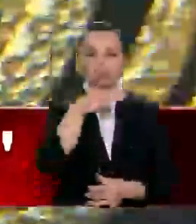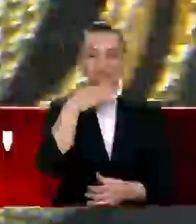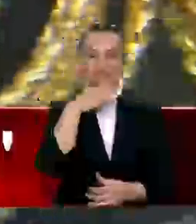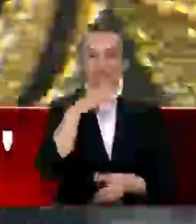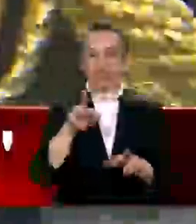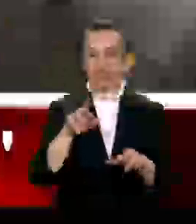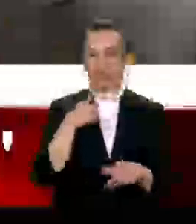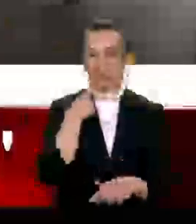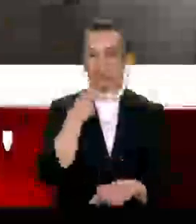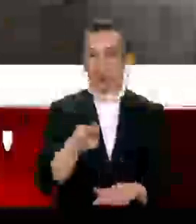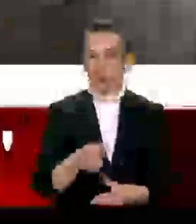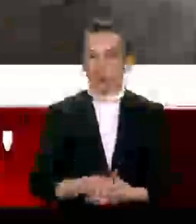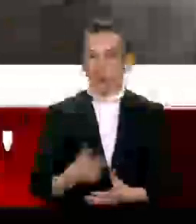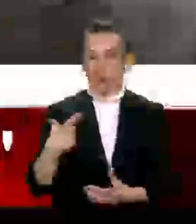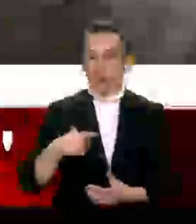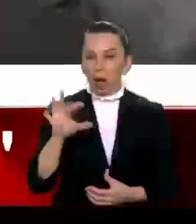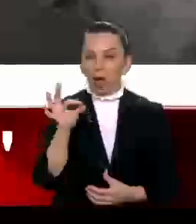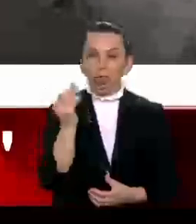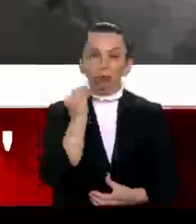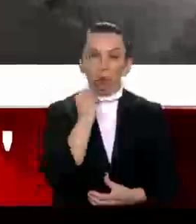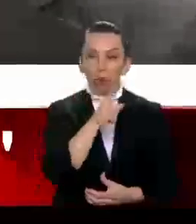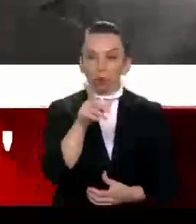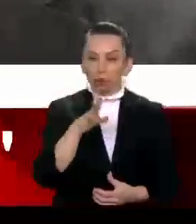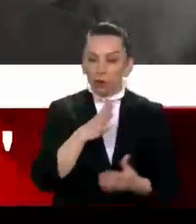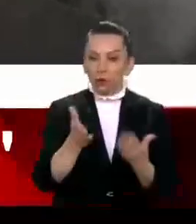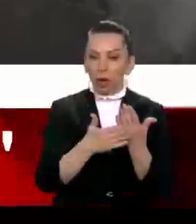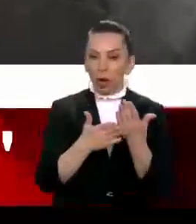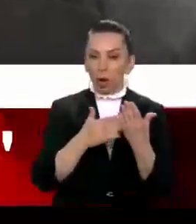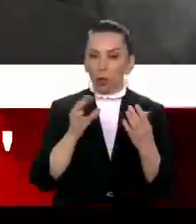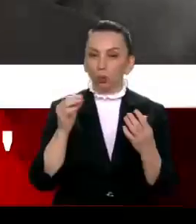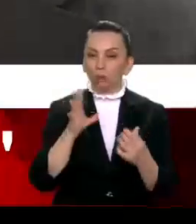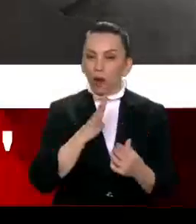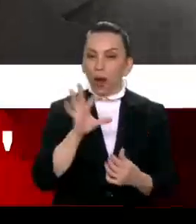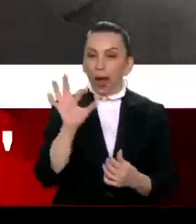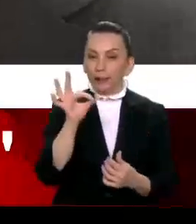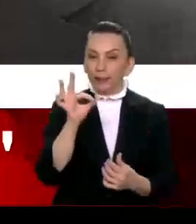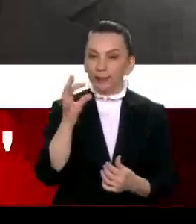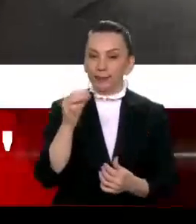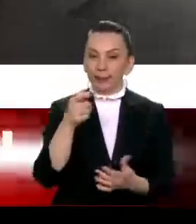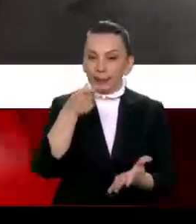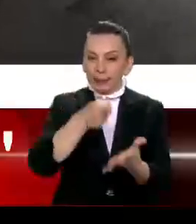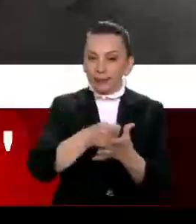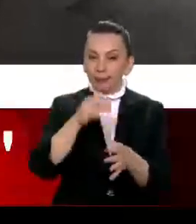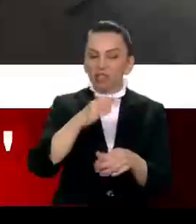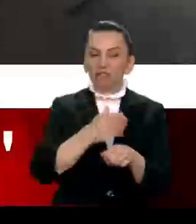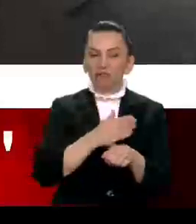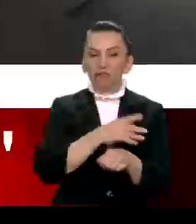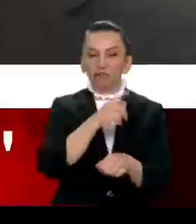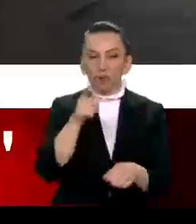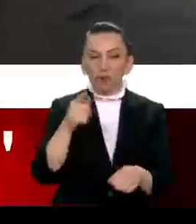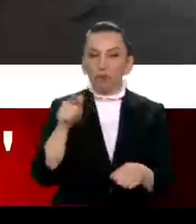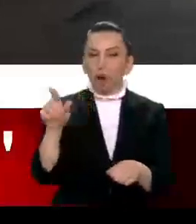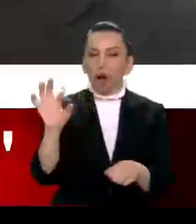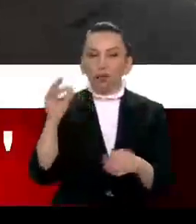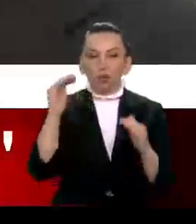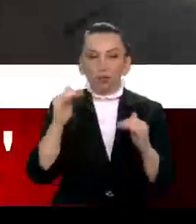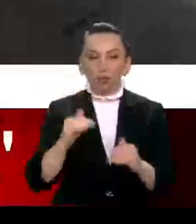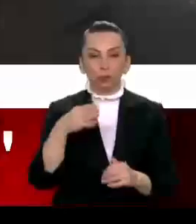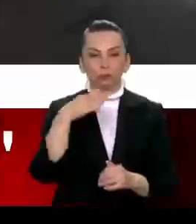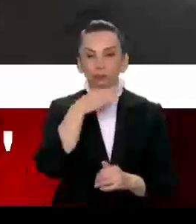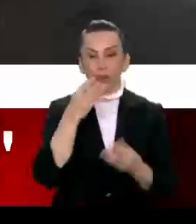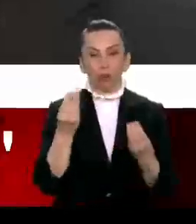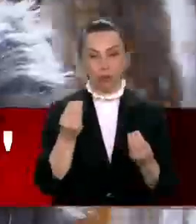olarak yorumluyor. Özellikle altın borcu olanlar, düğün yapacak olanlar, altın yatırımı yapacak olan vatandaşlarımızın bu düşüşleri bir fırsat